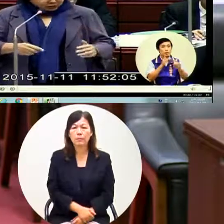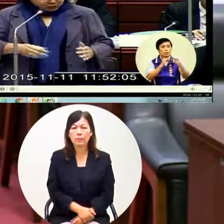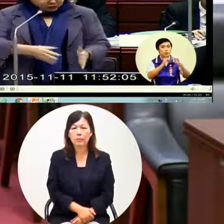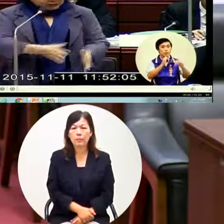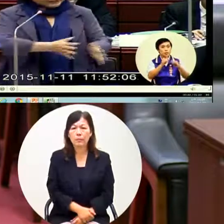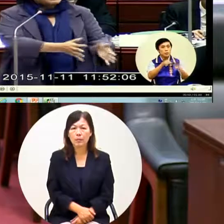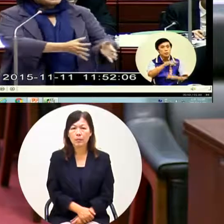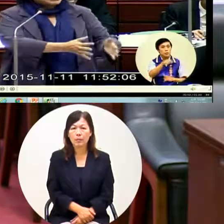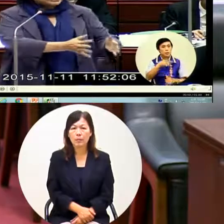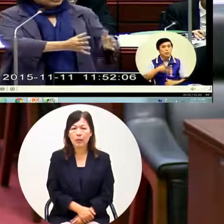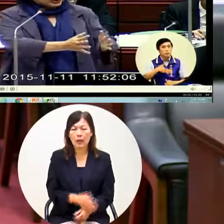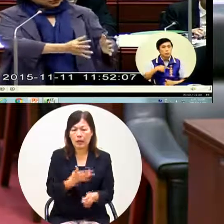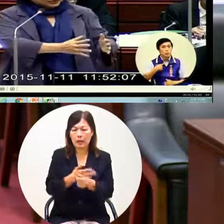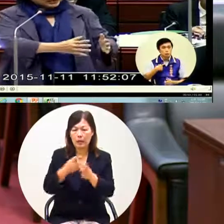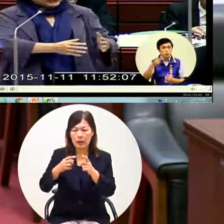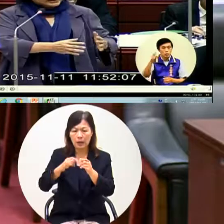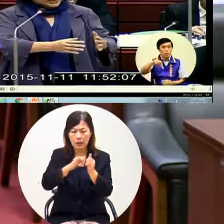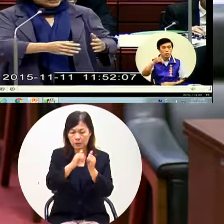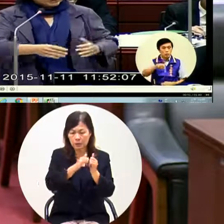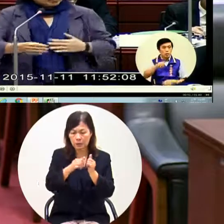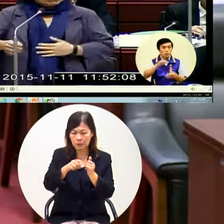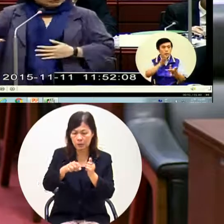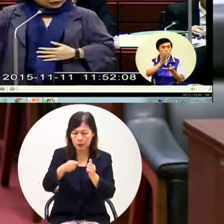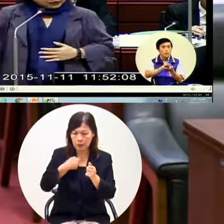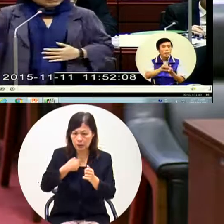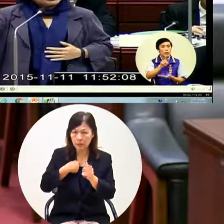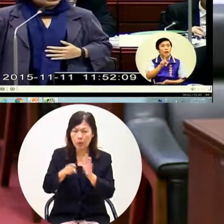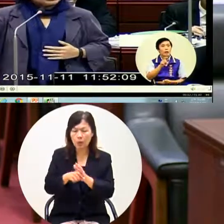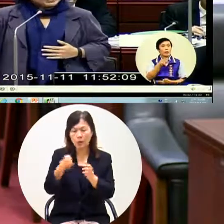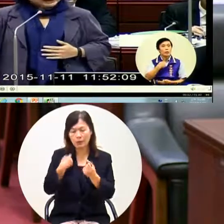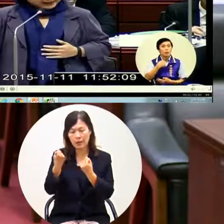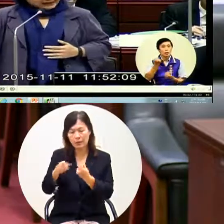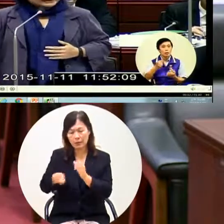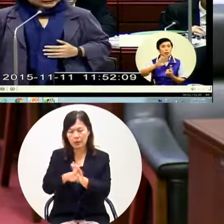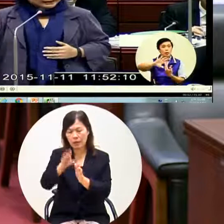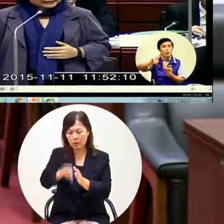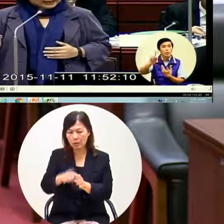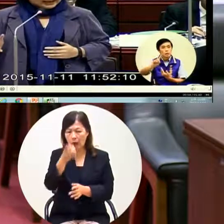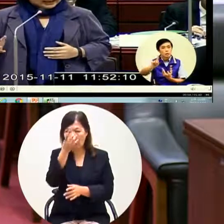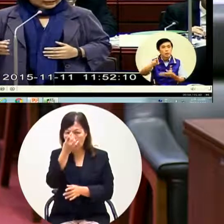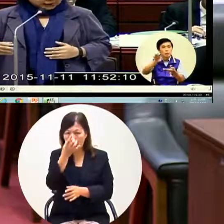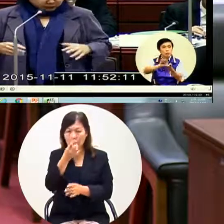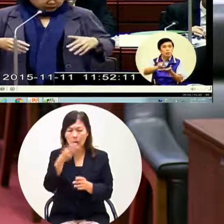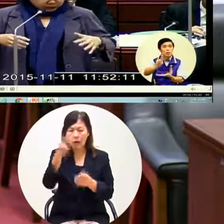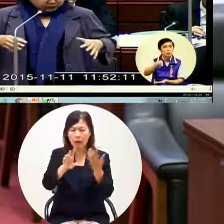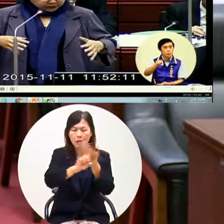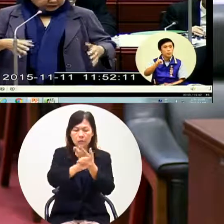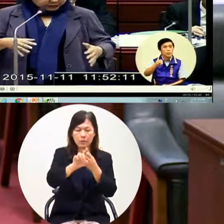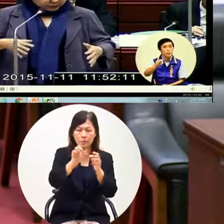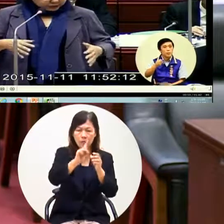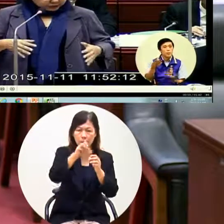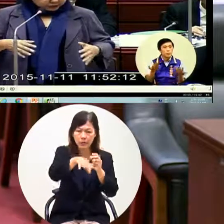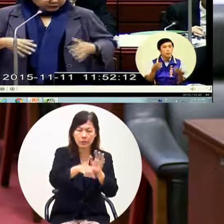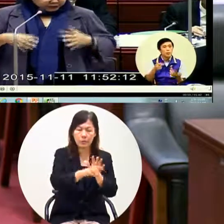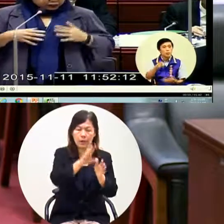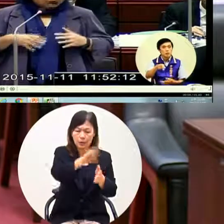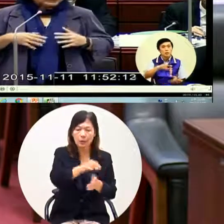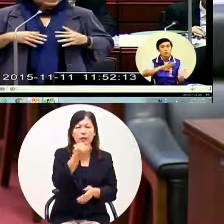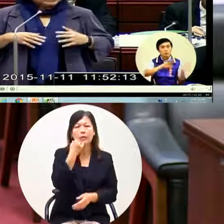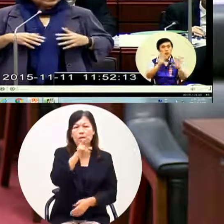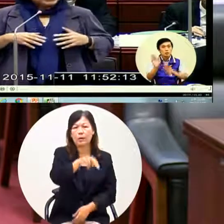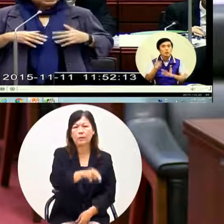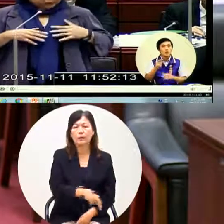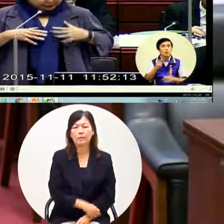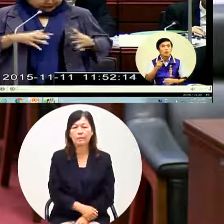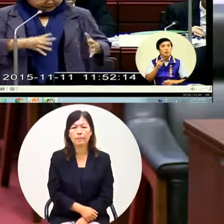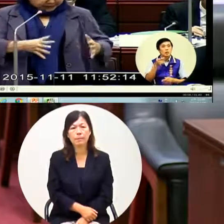道说我在这里也没办法停车，我有在什么地方可以停车。因为这个部分一方